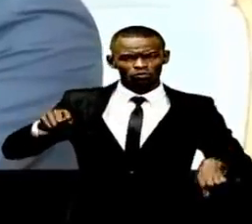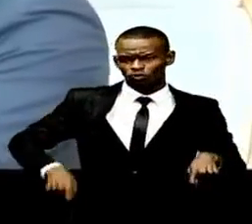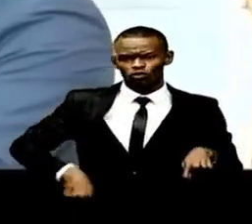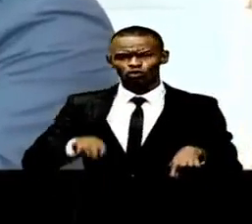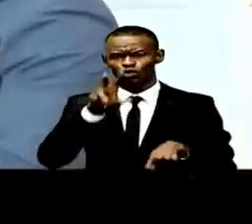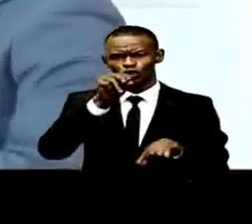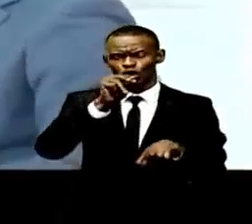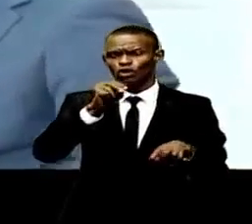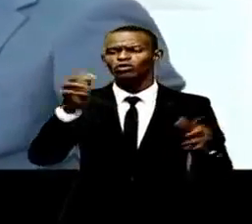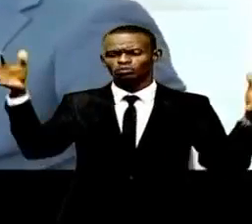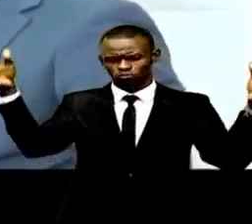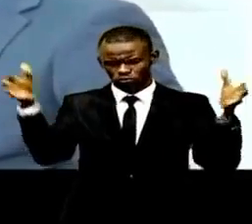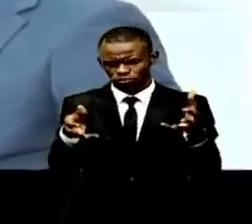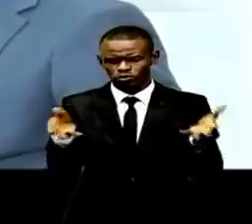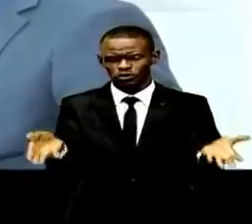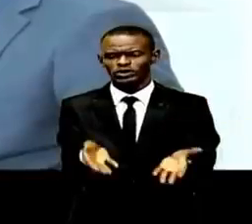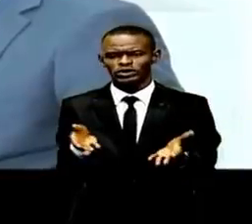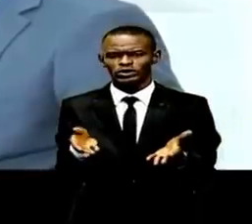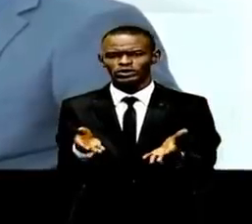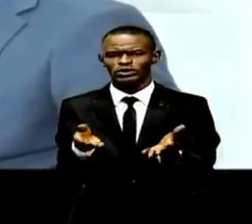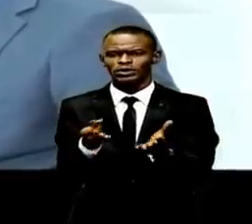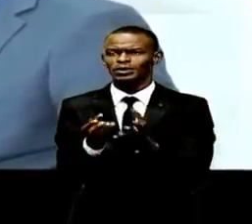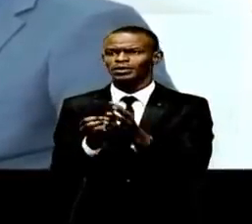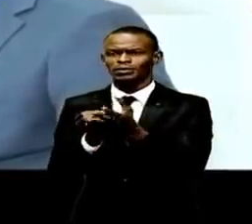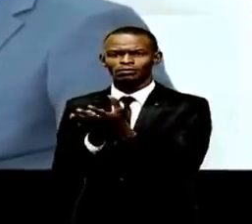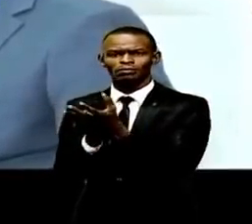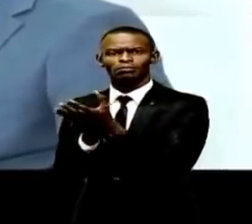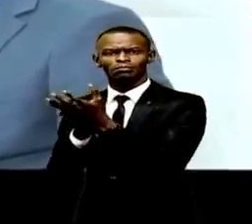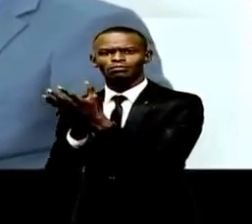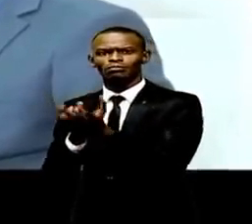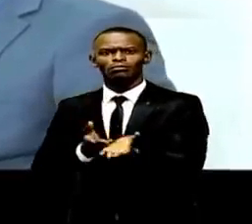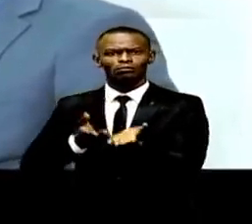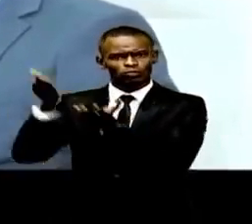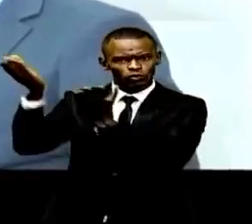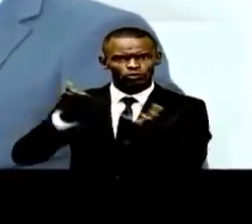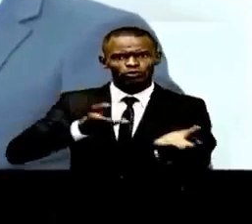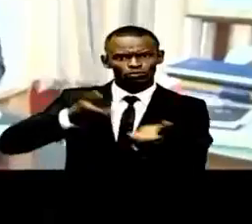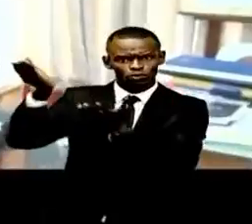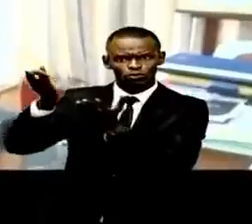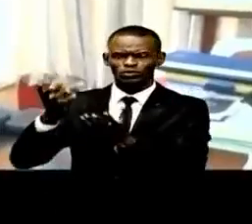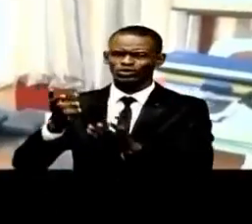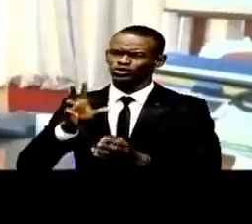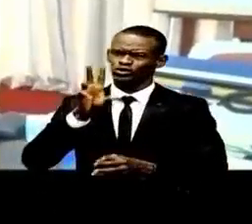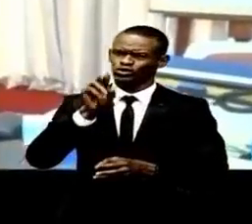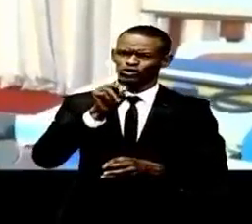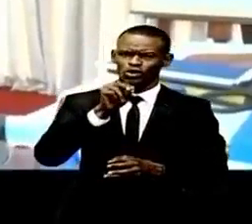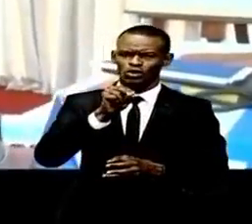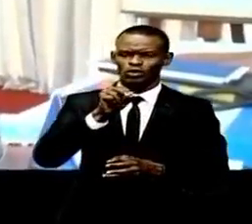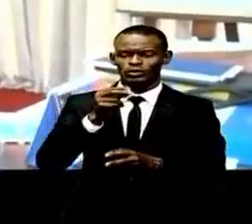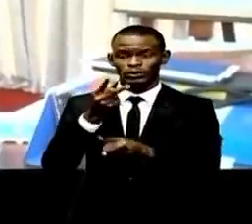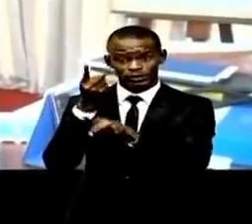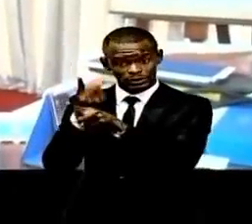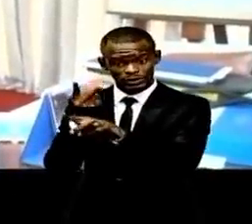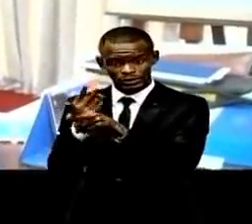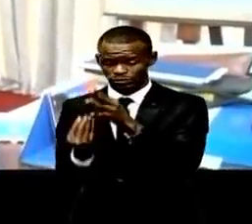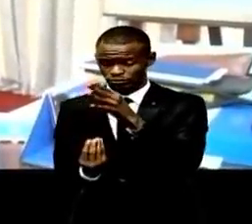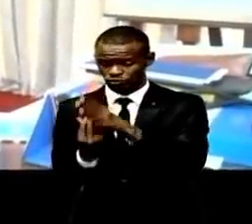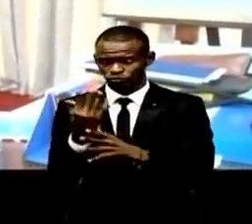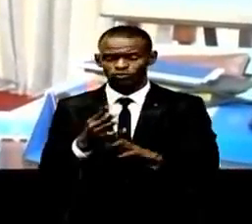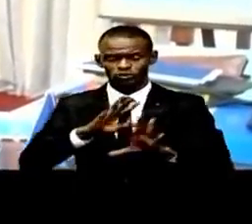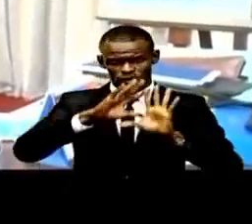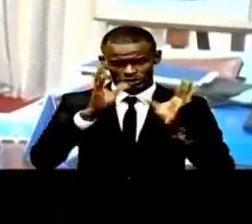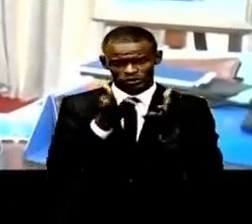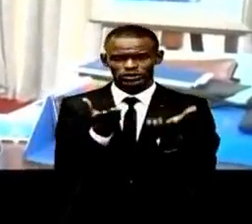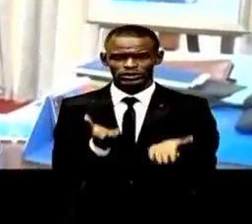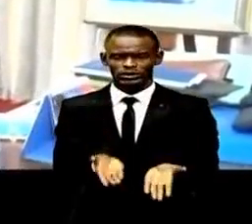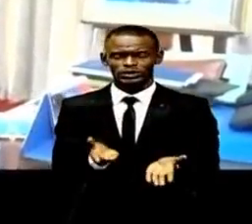des devises par la réduction des importations. Pour réussir ce projet, le financement doit tenir compte du calendrier et